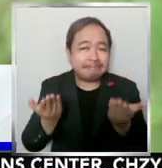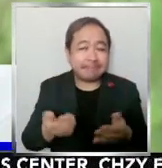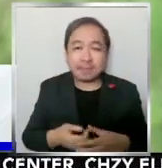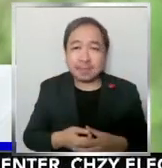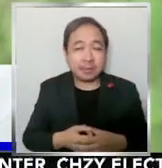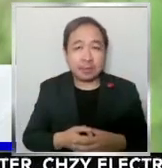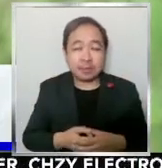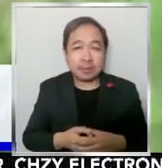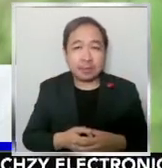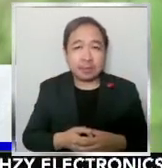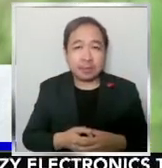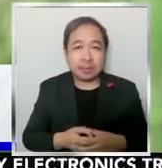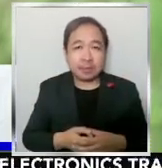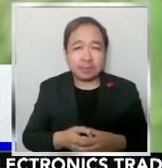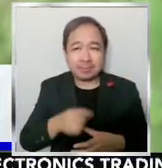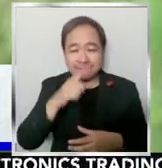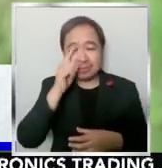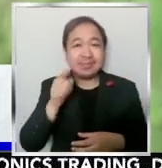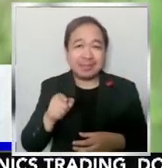Ito lang kinabubuhay namin.